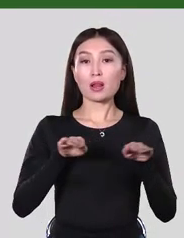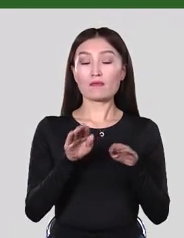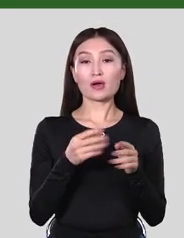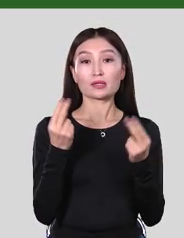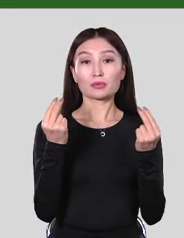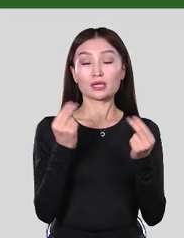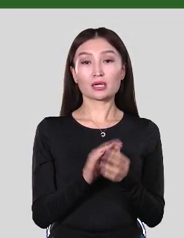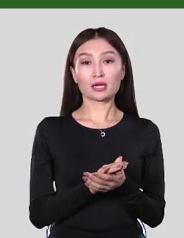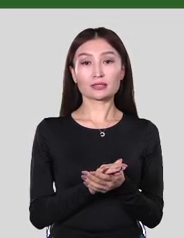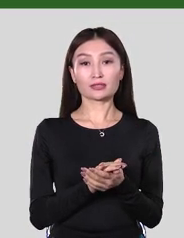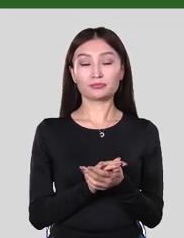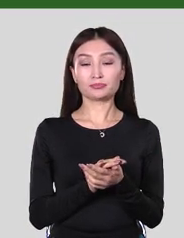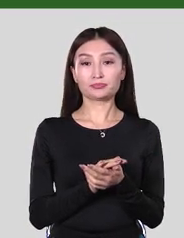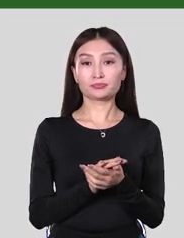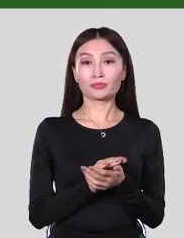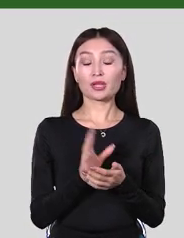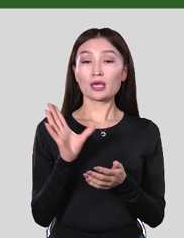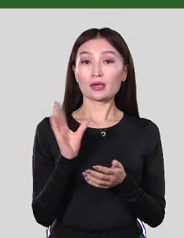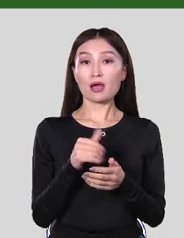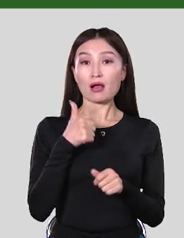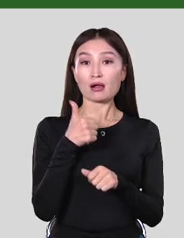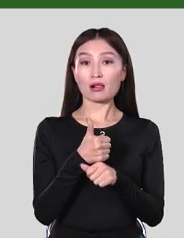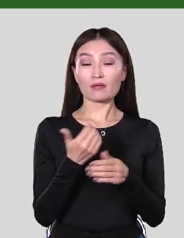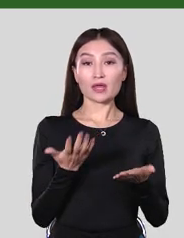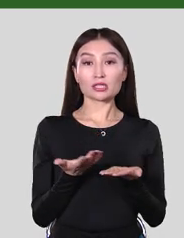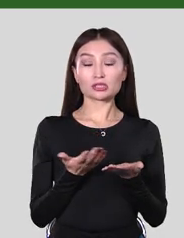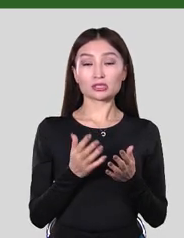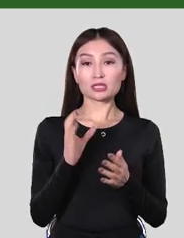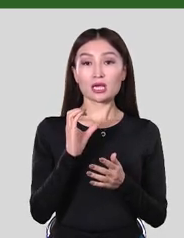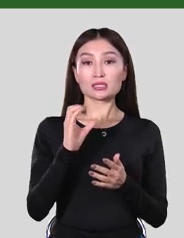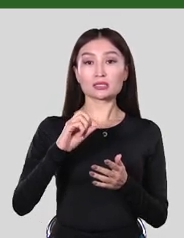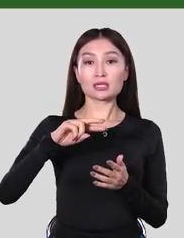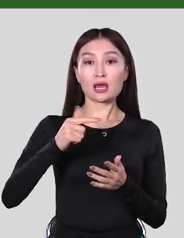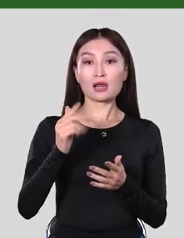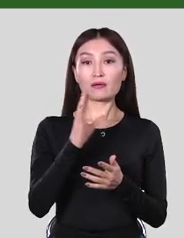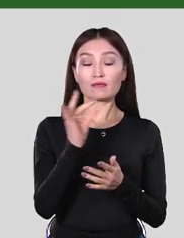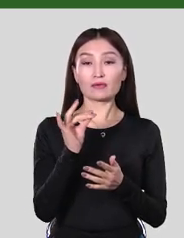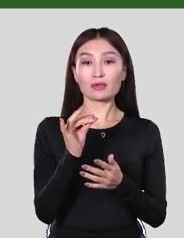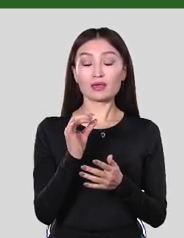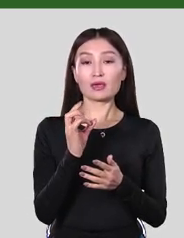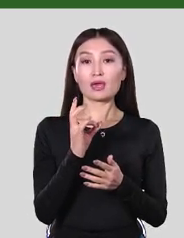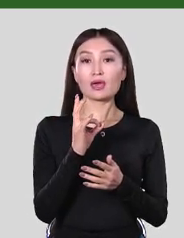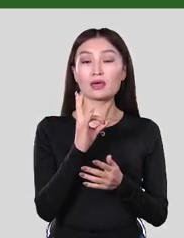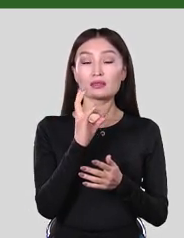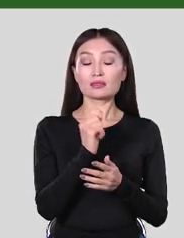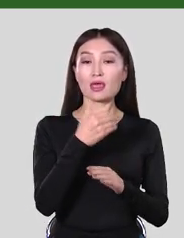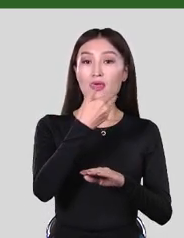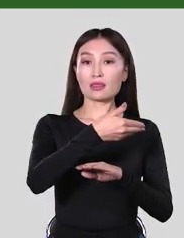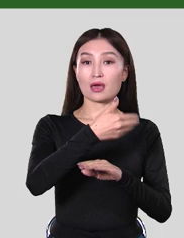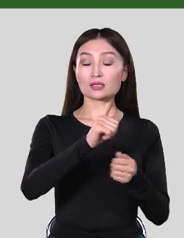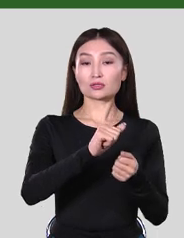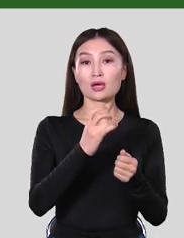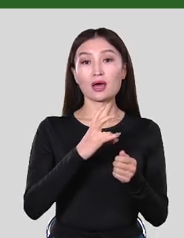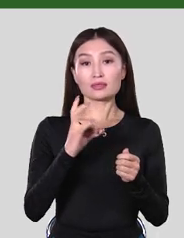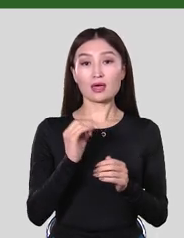на берег. И все-таки главная жизнь в сельве сосредоточена не на поверхности земли, а